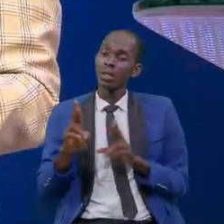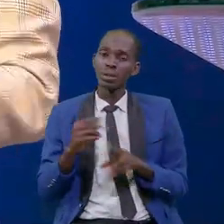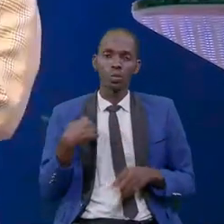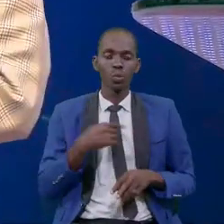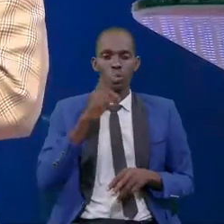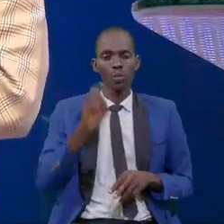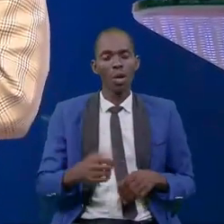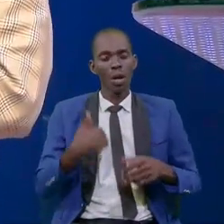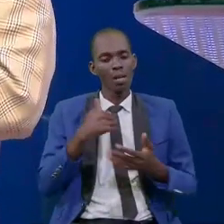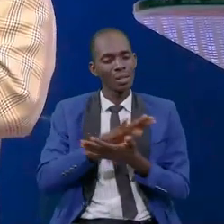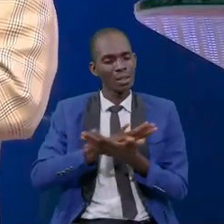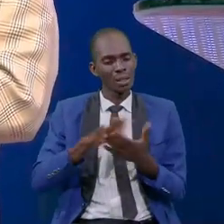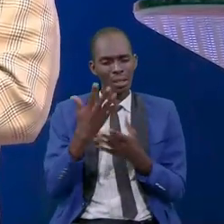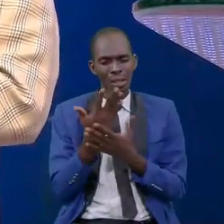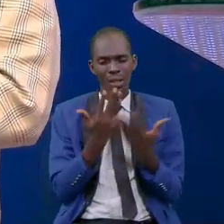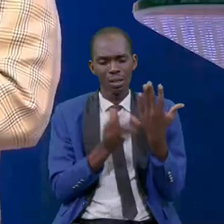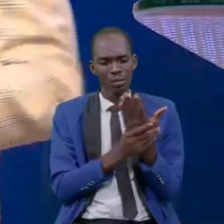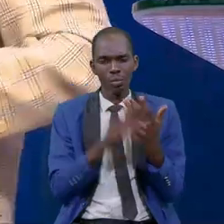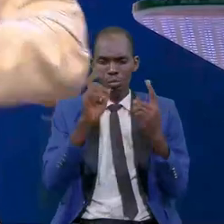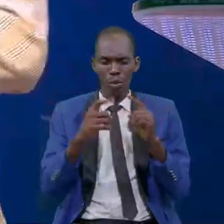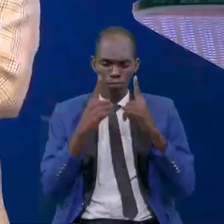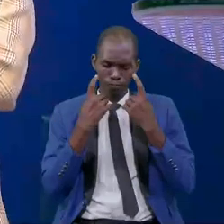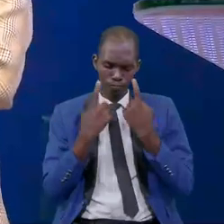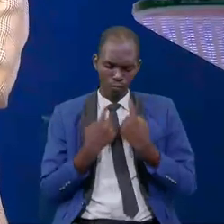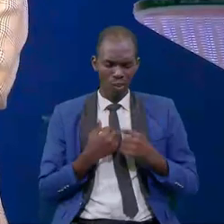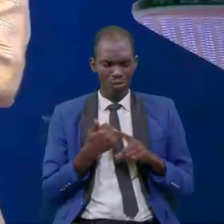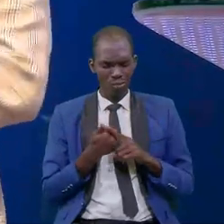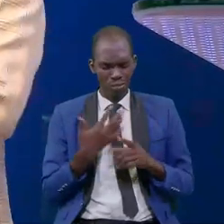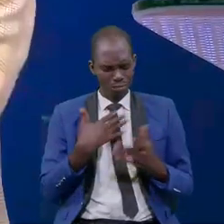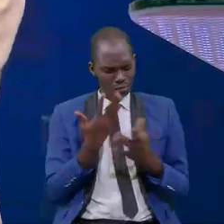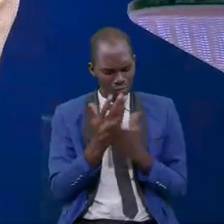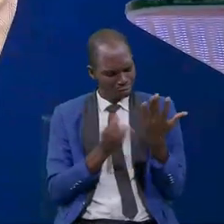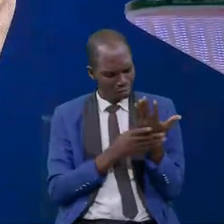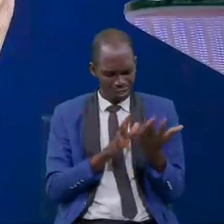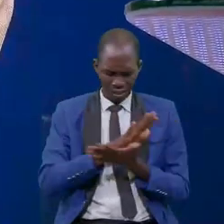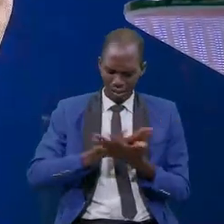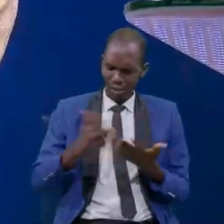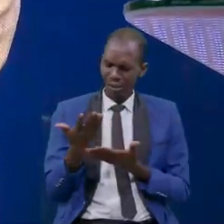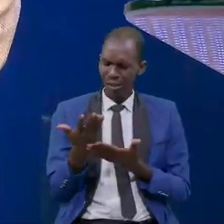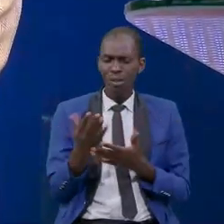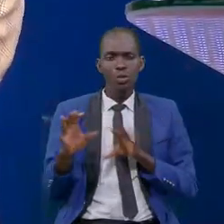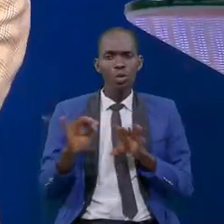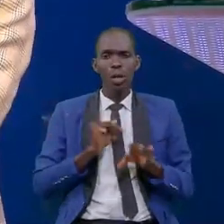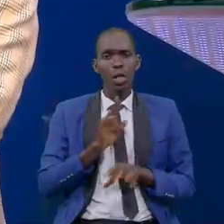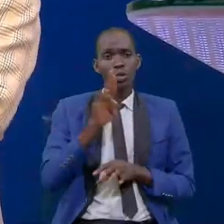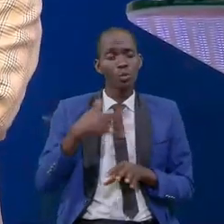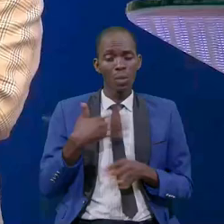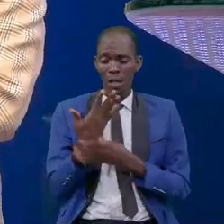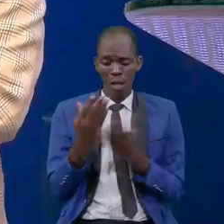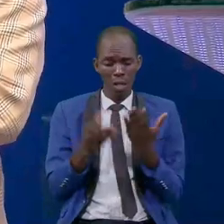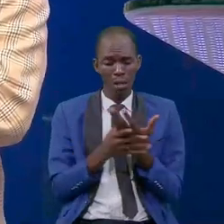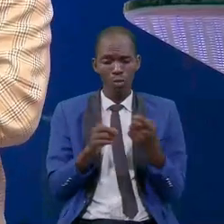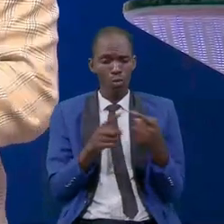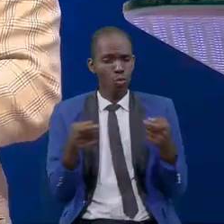nous devons nous examiner. Examinez-vous, mes mains sont-elles pures? Ou bien je cache mes